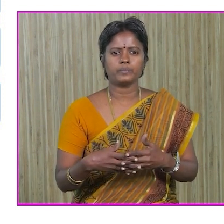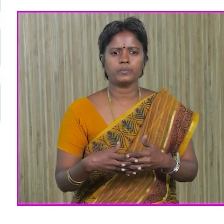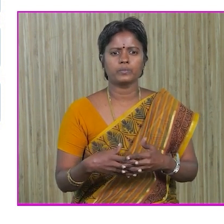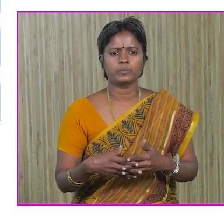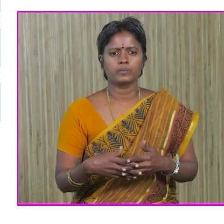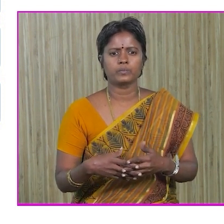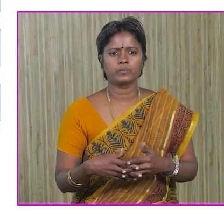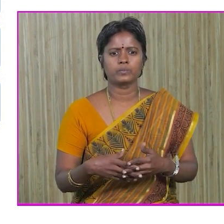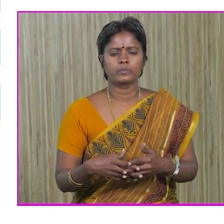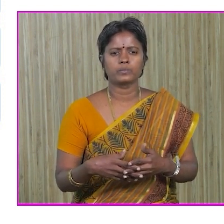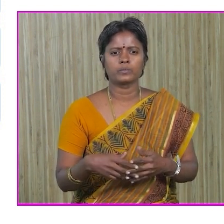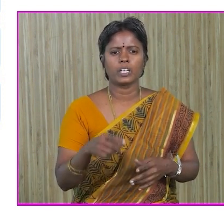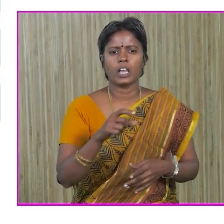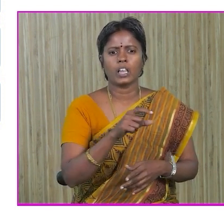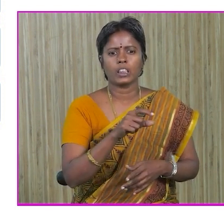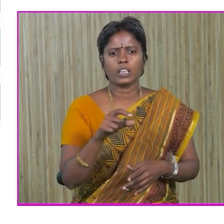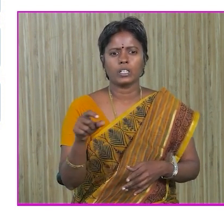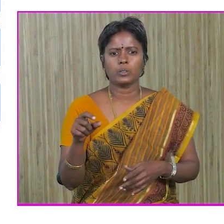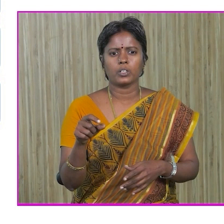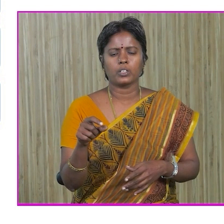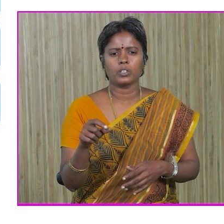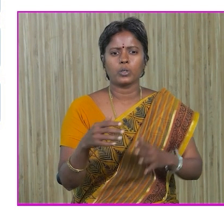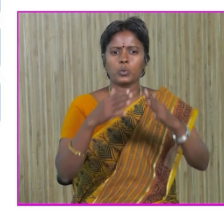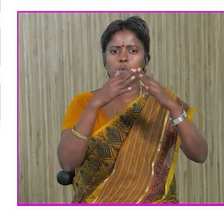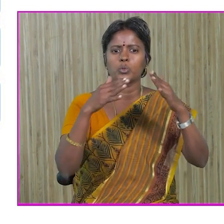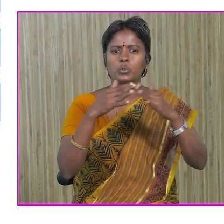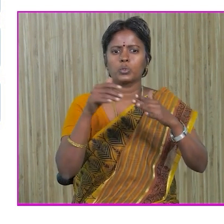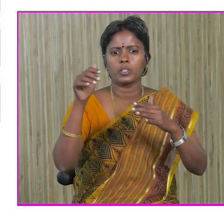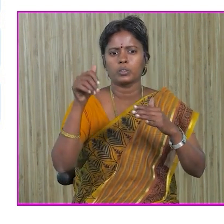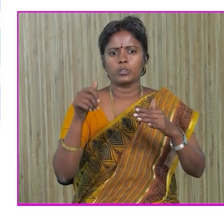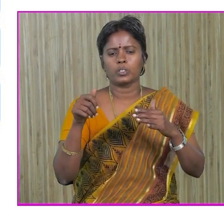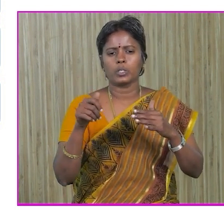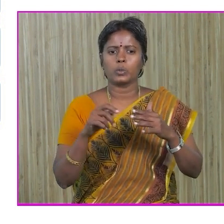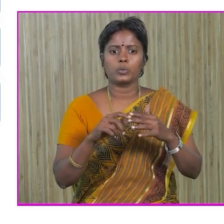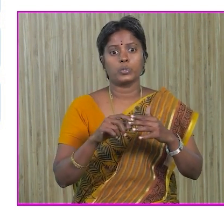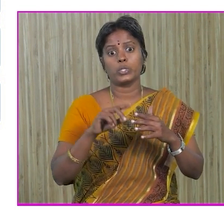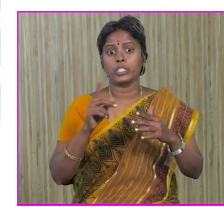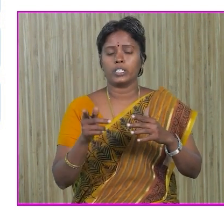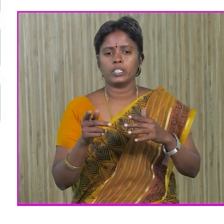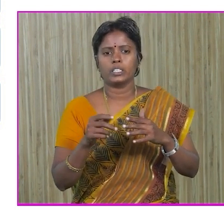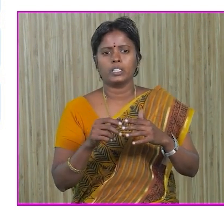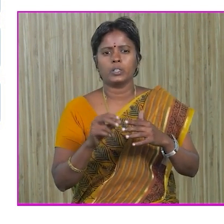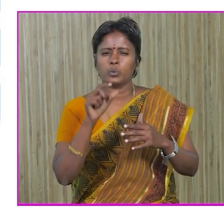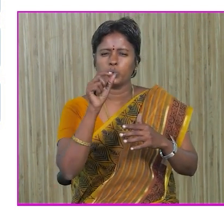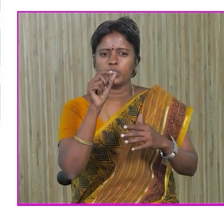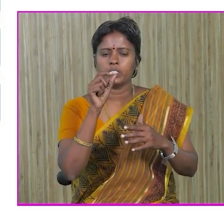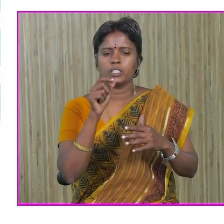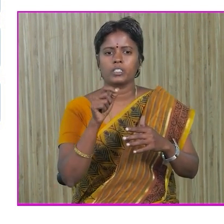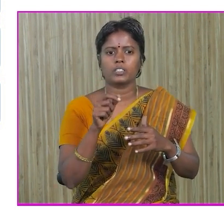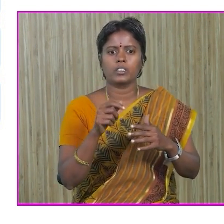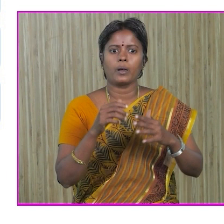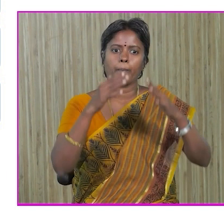முதல் அடியில் குன்று என வந்துள்ளது, 2வது அடியில் குன்றி என வந்துள்ளது. குன்று என்ற